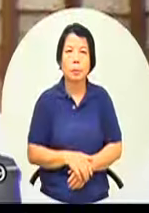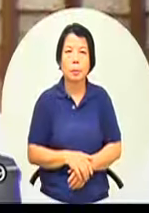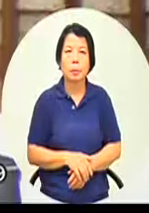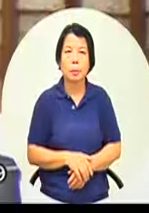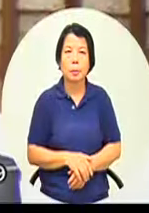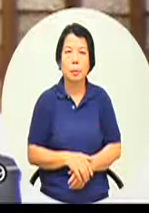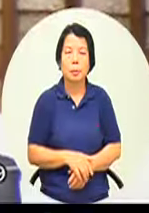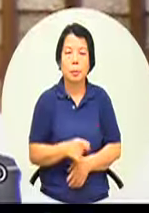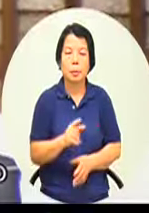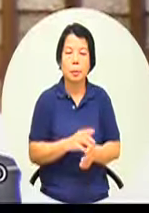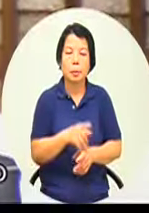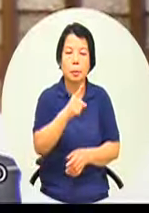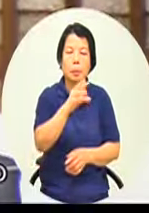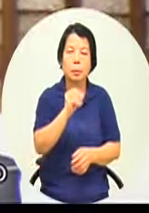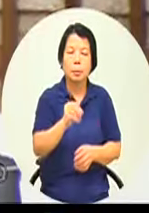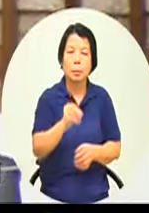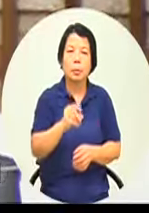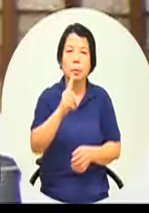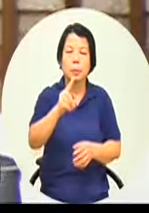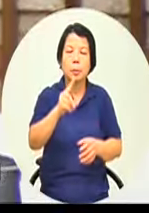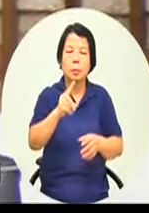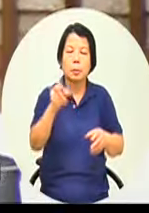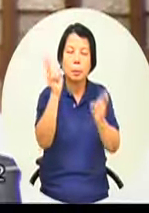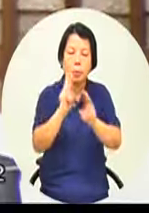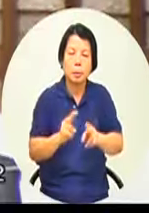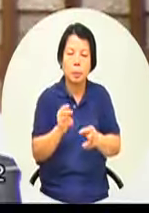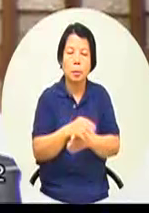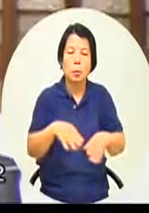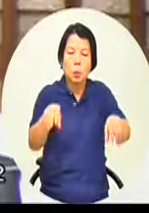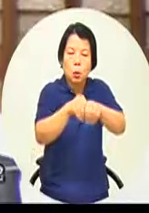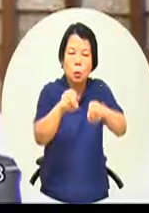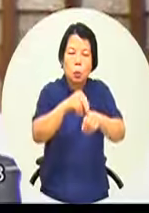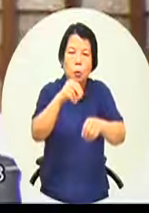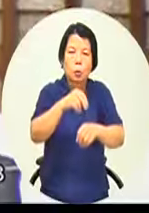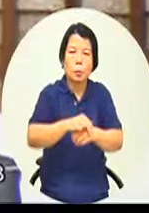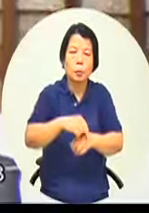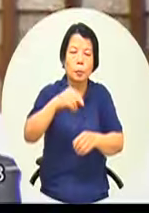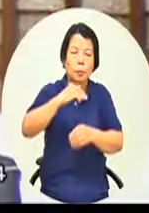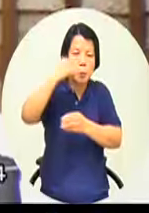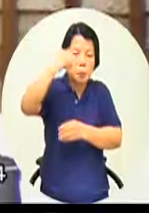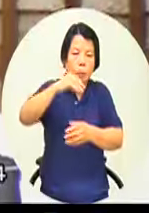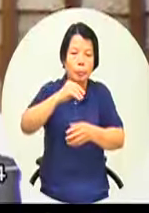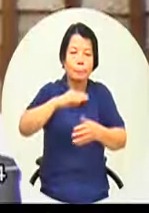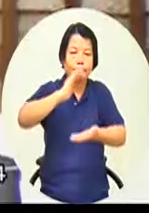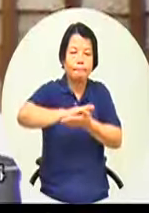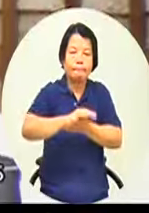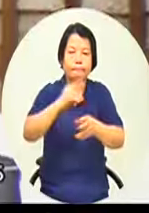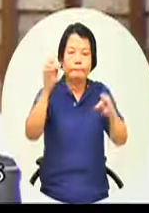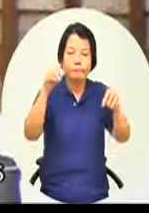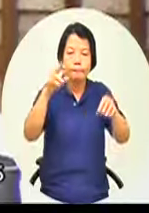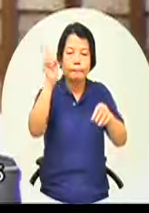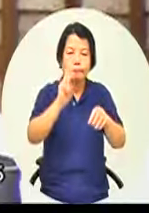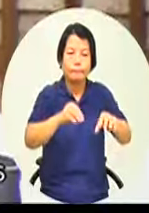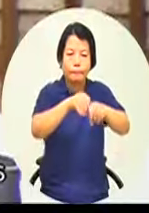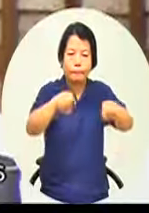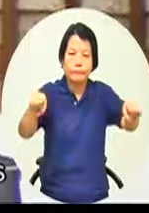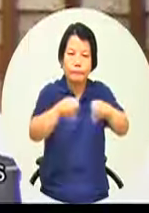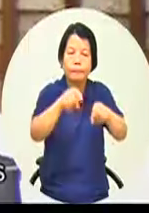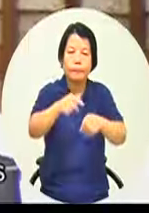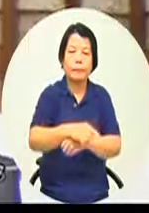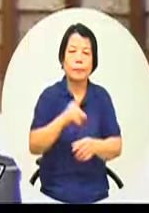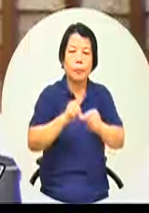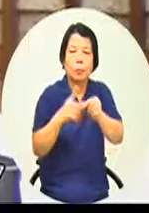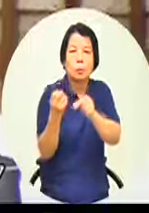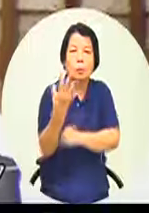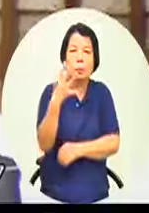个1万1伏特的输配电的高压管束，还有我们中华电信的这个系